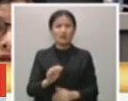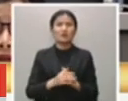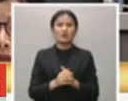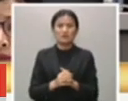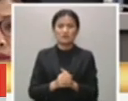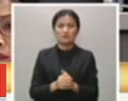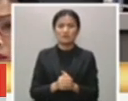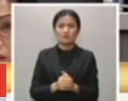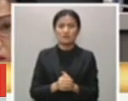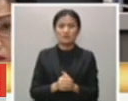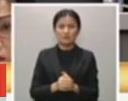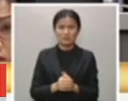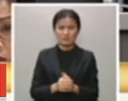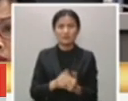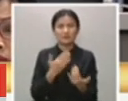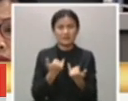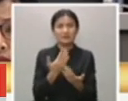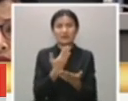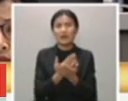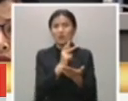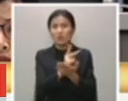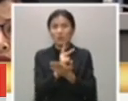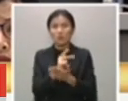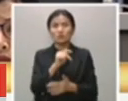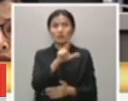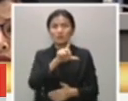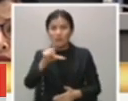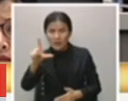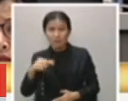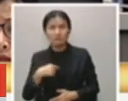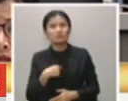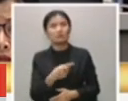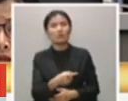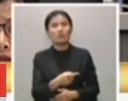การขาดดุลสูงที่สุดเกือบ3ล้านล้านบาทเนี่ยผมไม่สนใจครับ